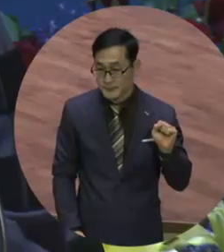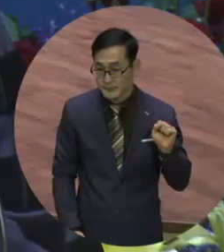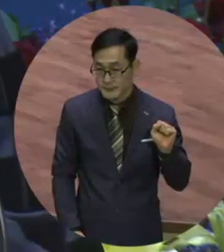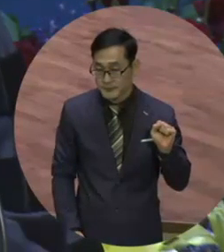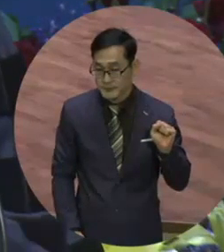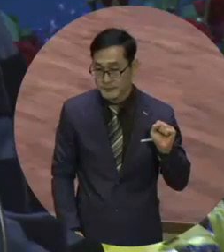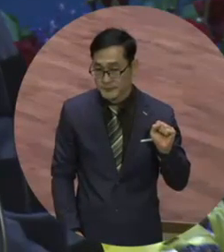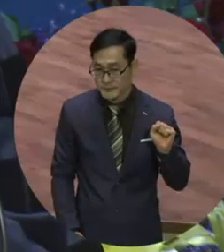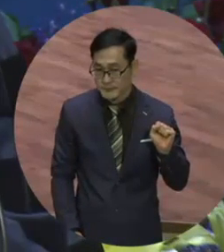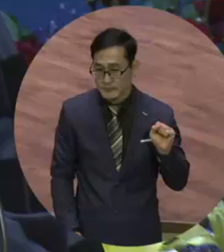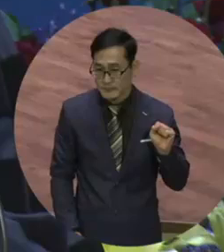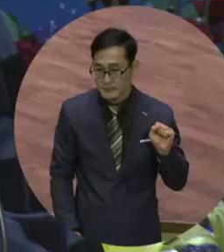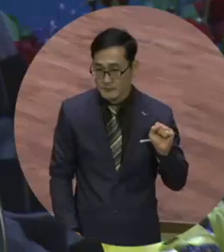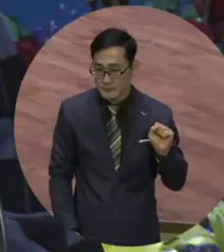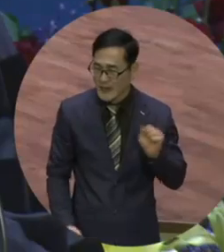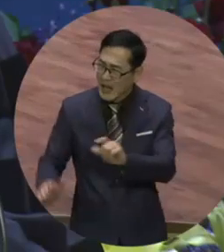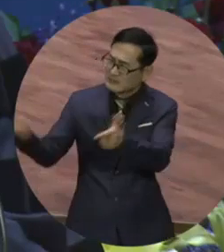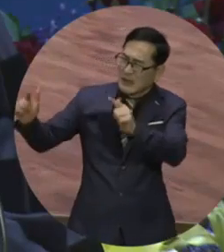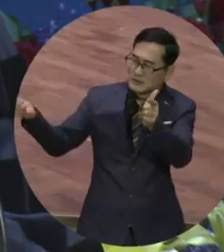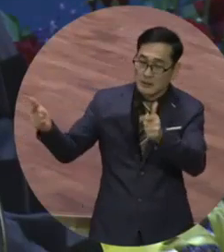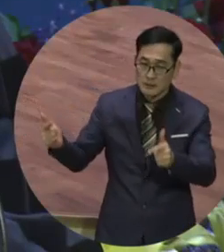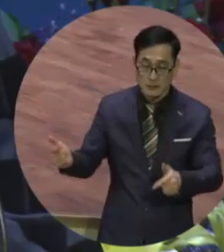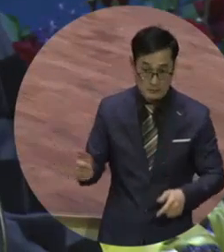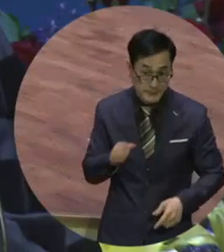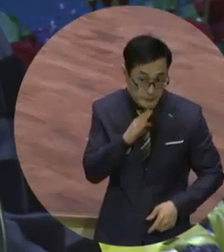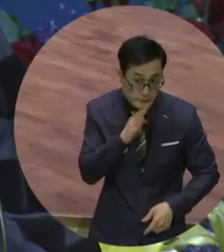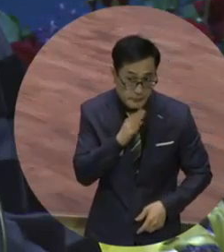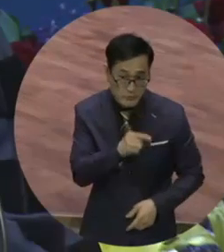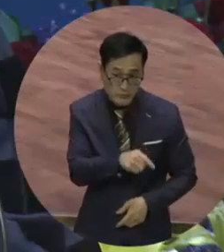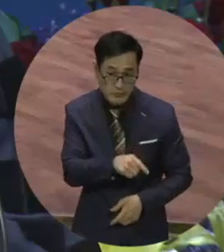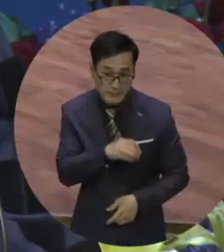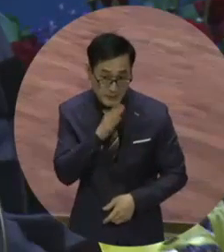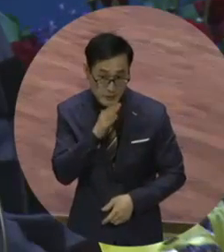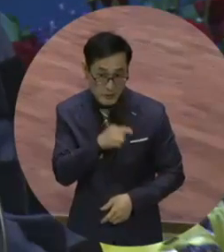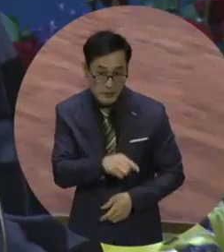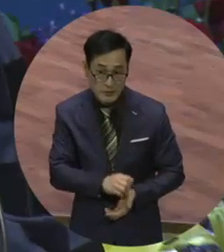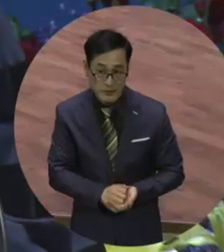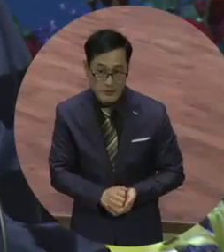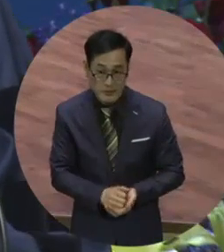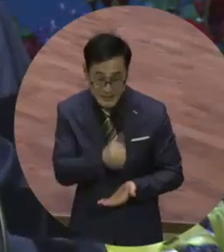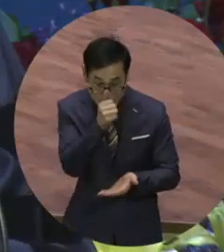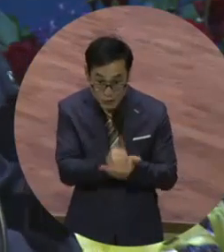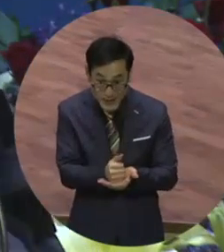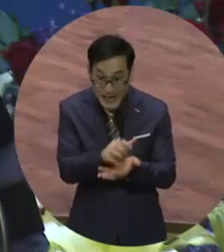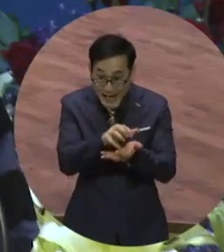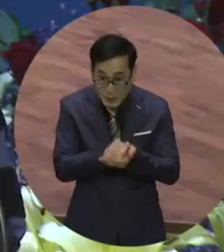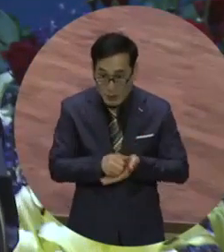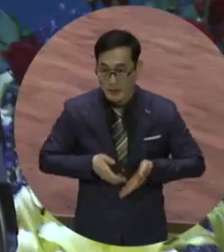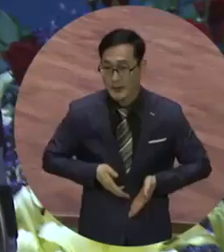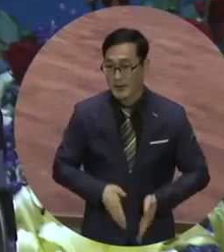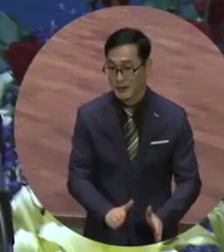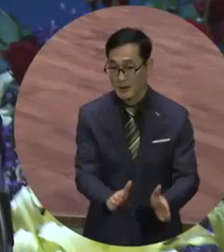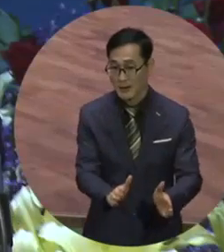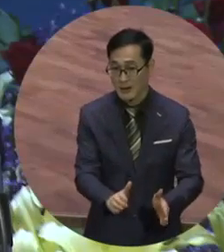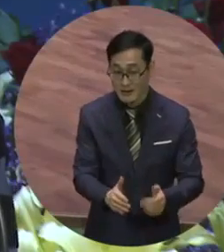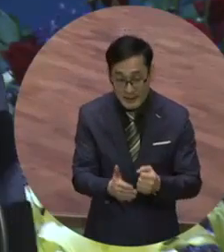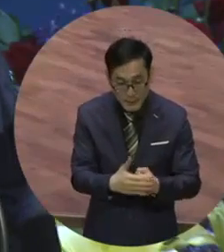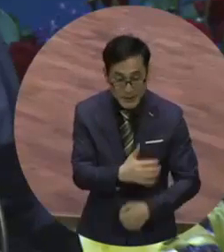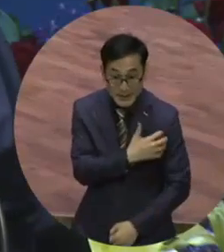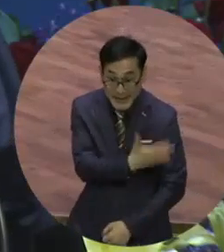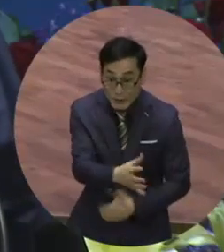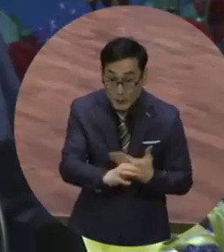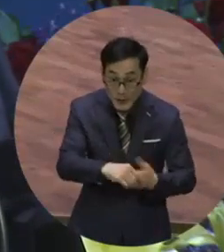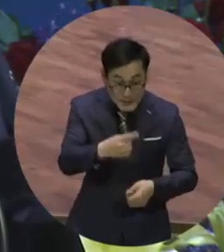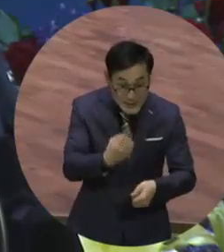부인하고 싶어도 이것이 우리 모든 인간이 가지고 있는 본질적 상태예요. 그렇기 때문에 이 상태 그대로 놔두면 그 자체가